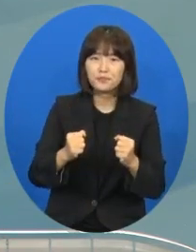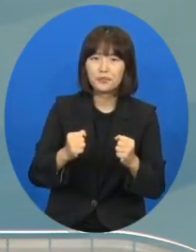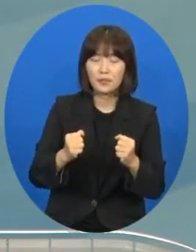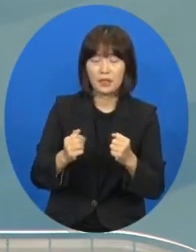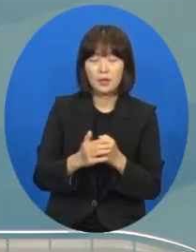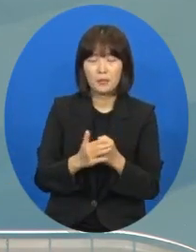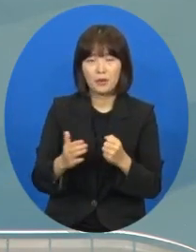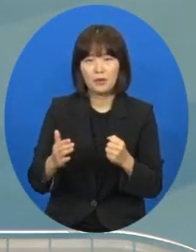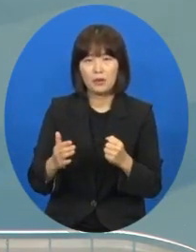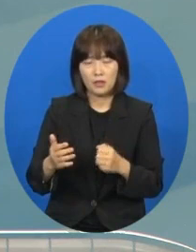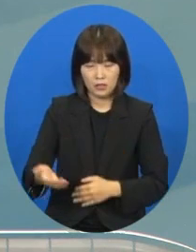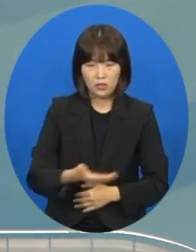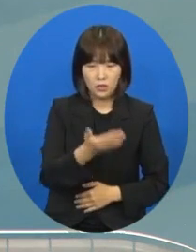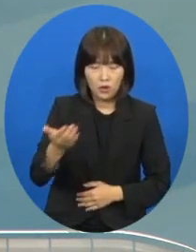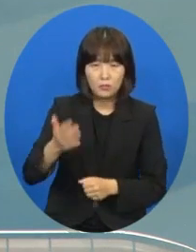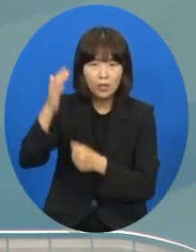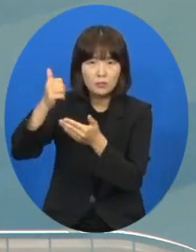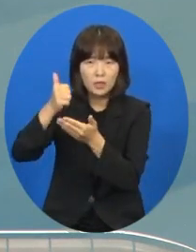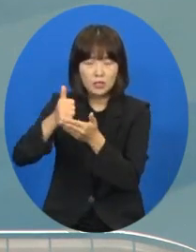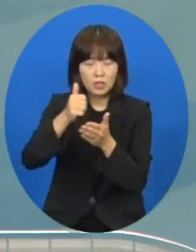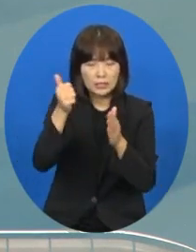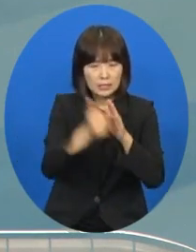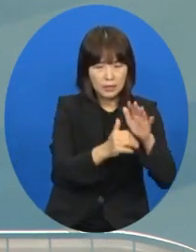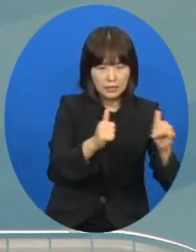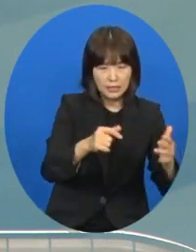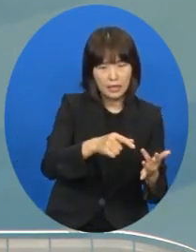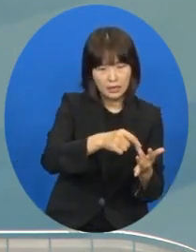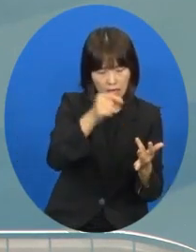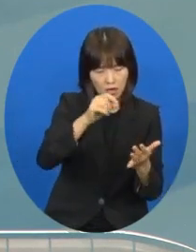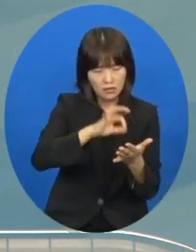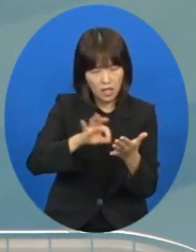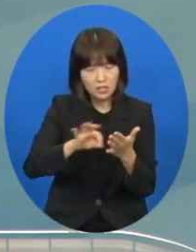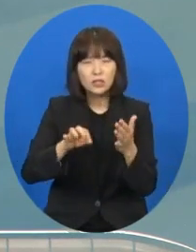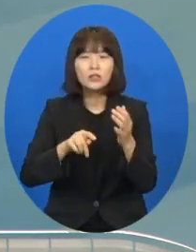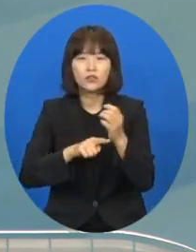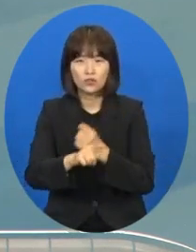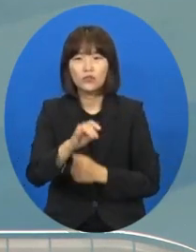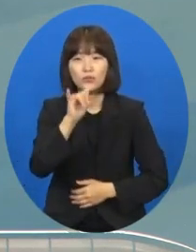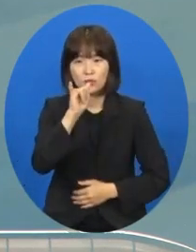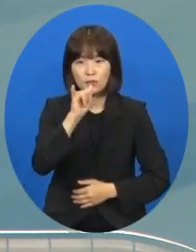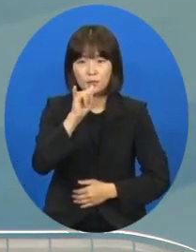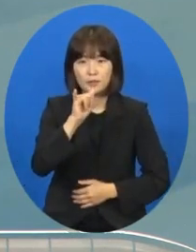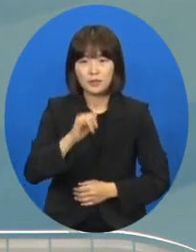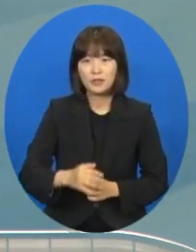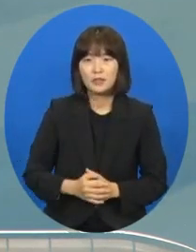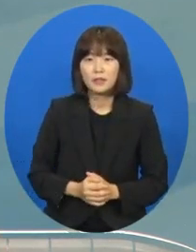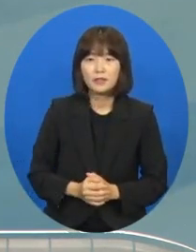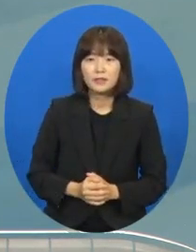여러분, 하나님께서 실패자를 택하여 쓰시는 이유예요.